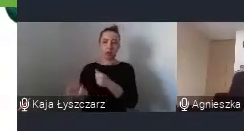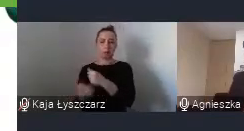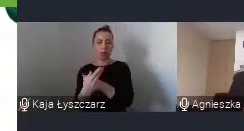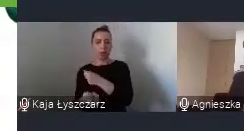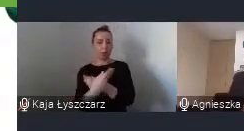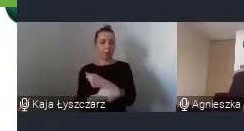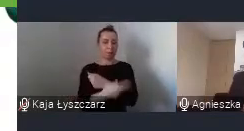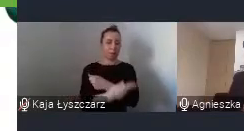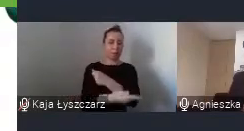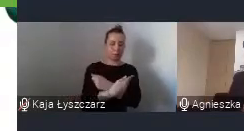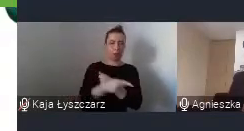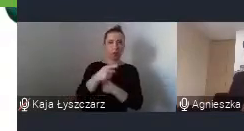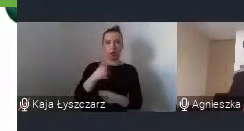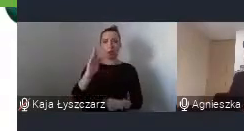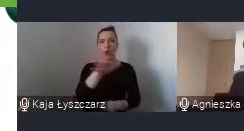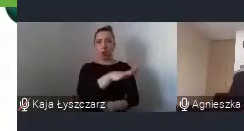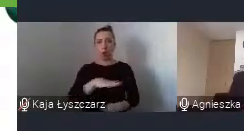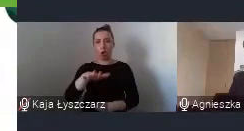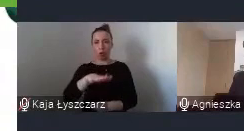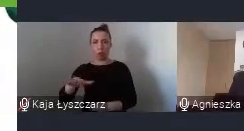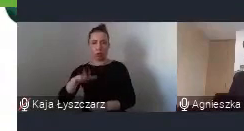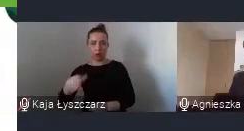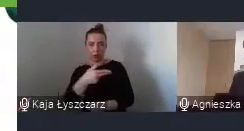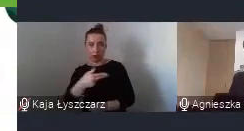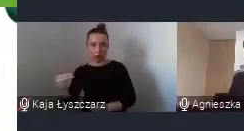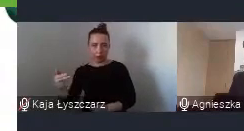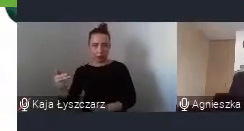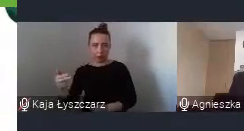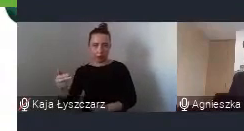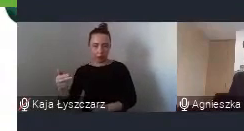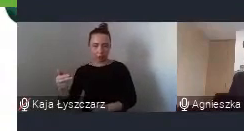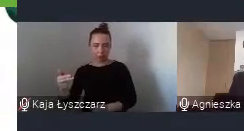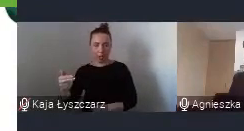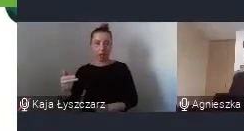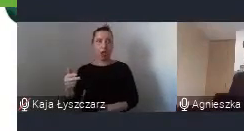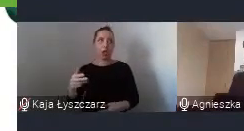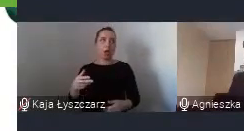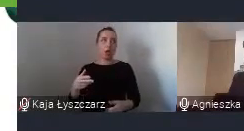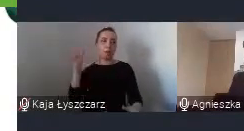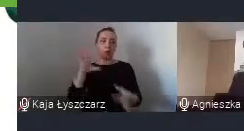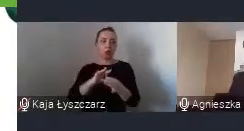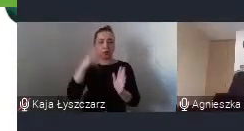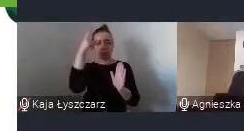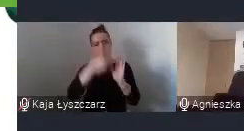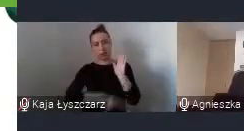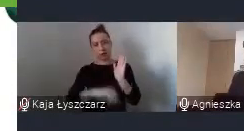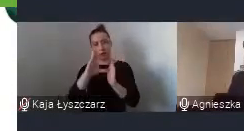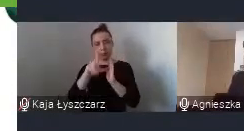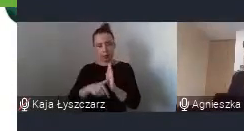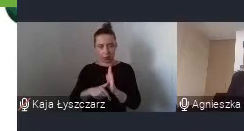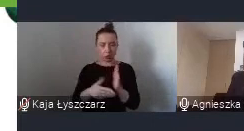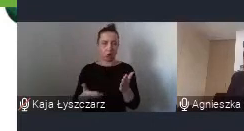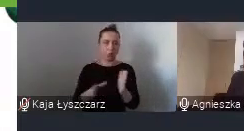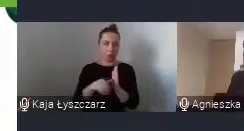Znów będą to obszary tematyczne powiązane z agendą miejską. Obszary tematyczne będą wskazywane przez